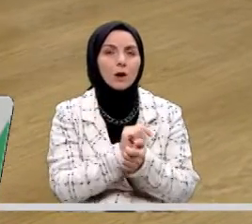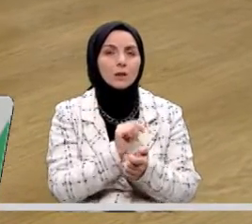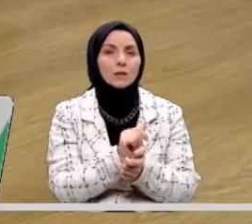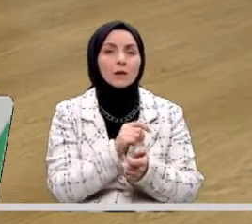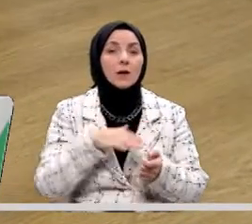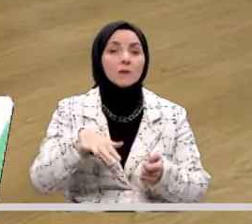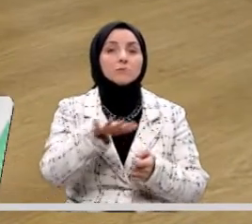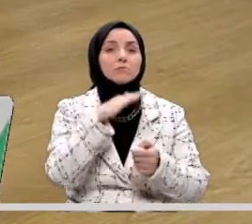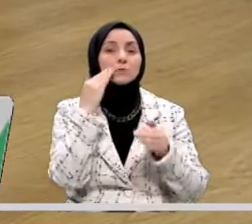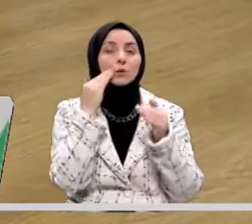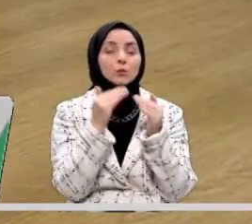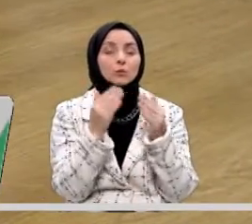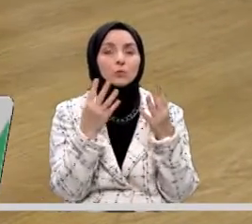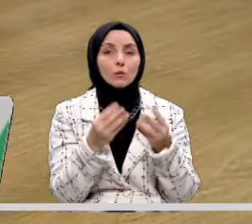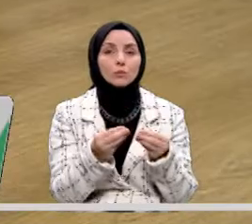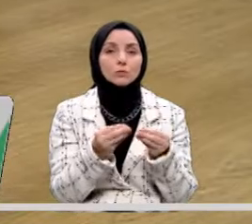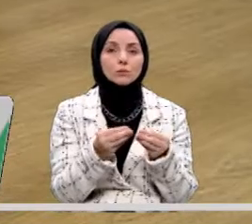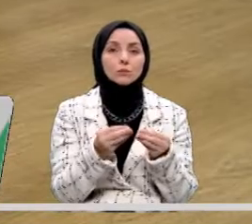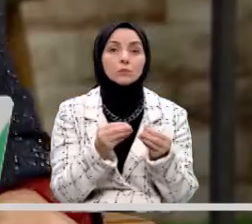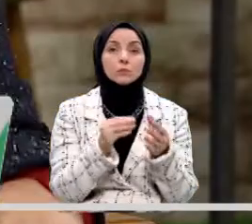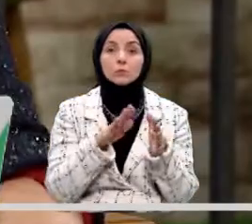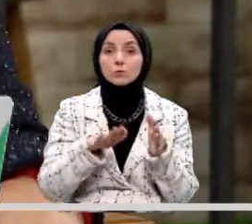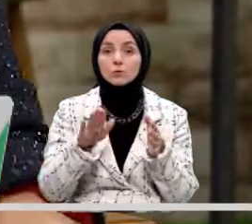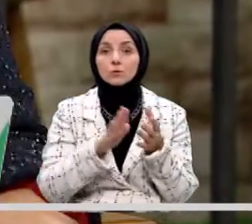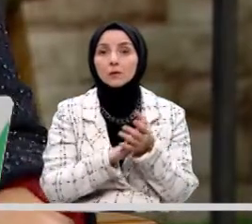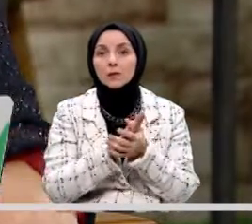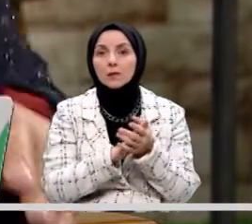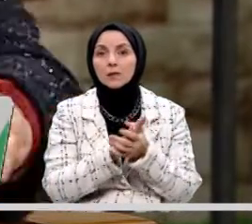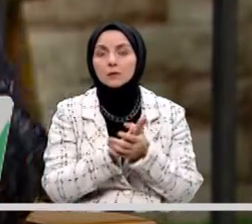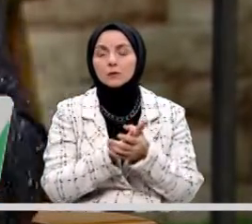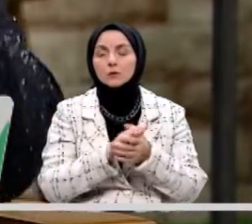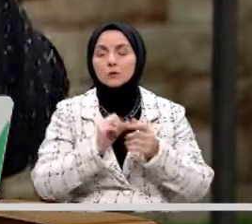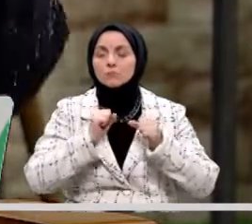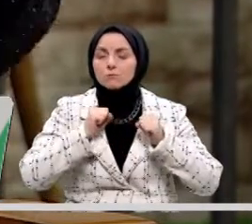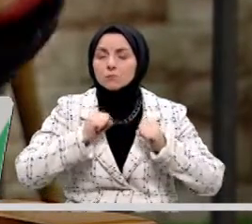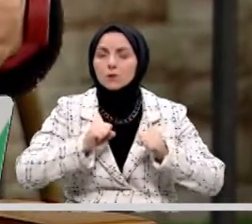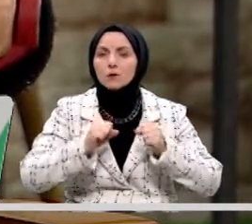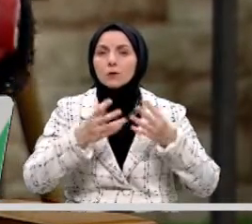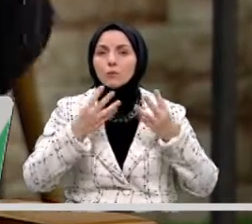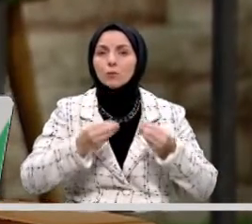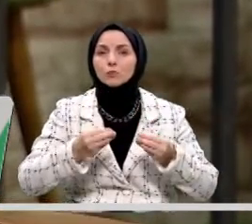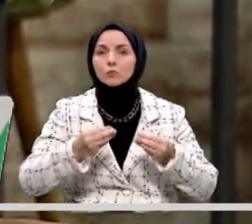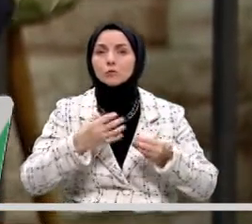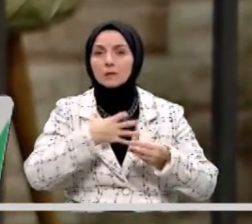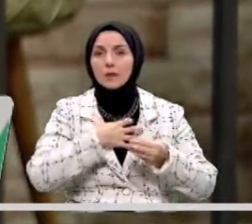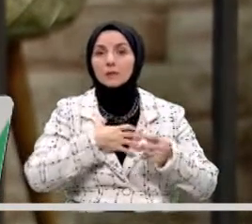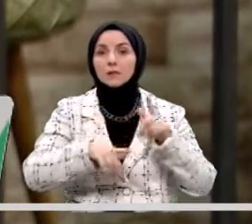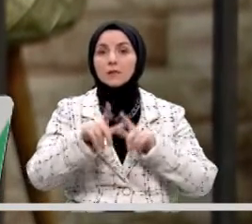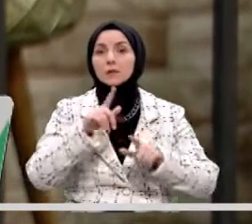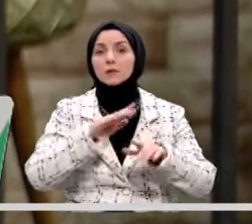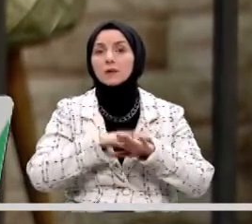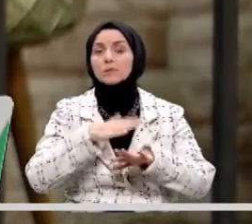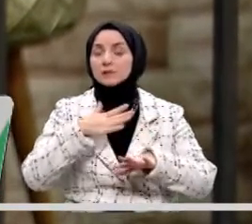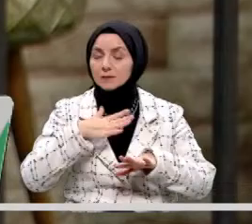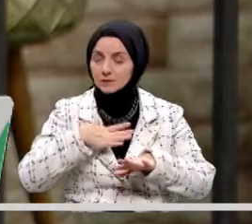her tarafından uyumlu olsun çocuğun ayakları sağlam bassın İstiyorsanız siz gönderdiğiniz çocuğu bir test edin bir tane